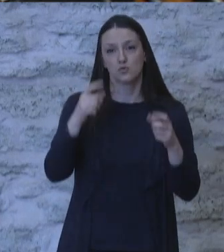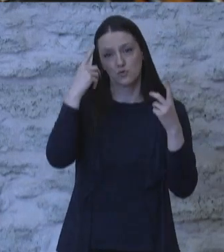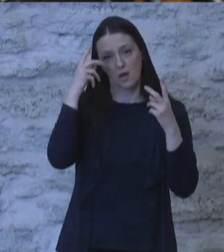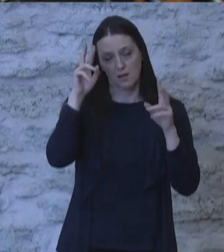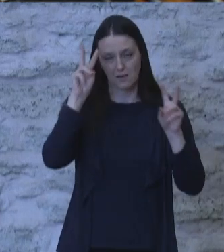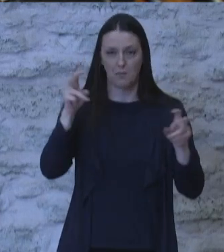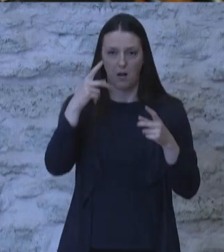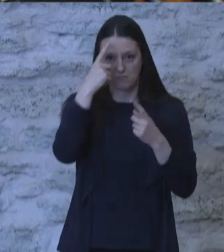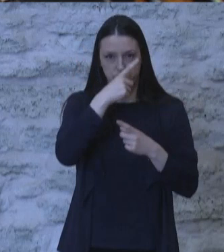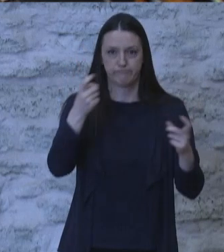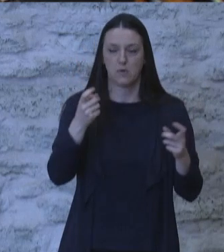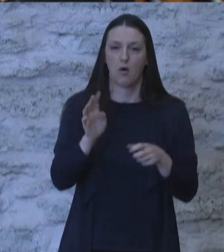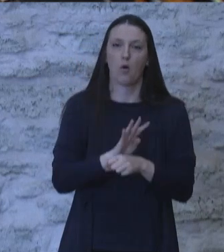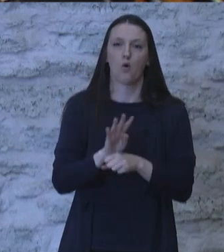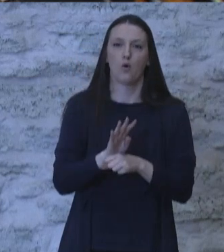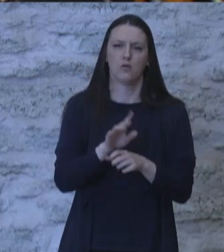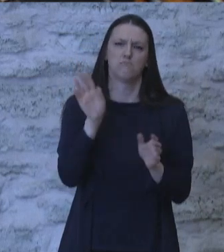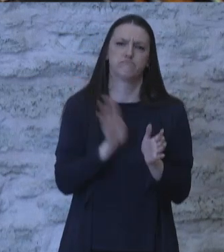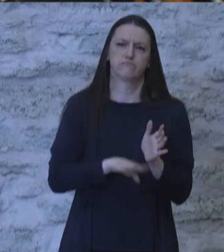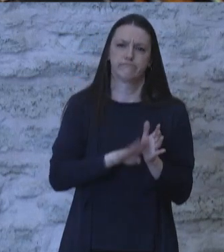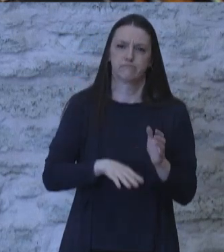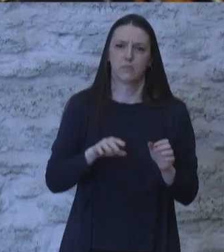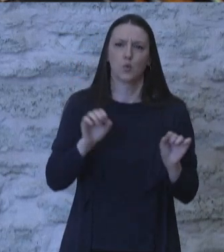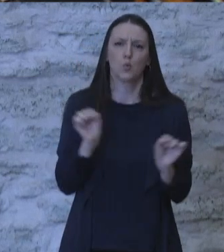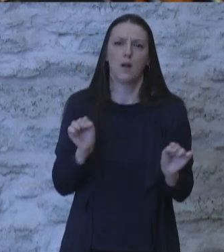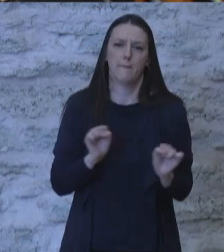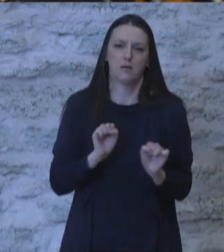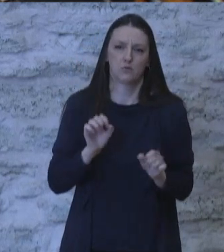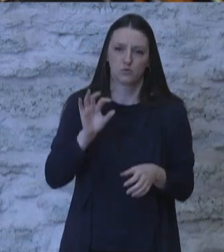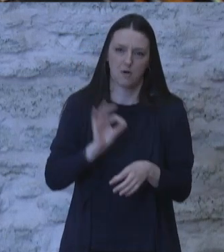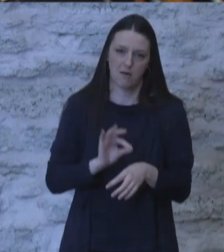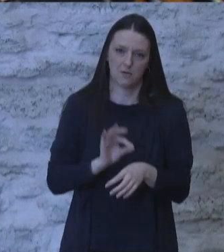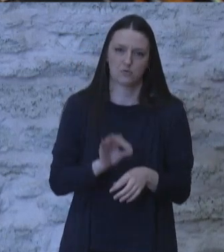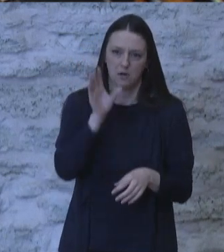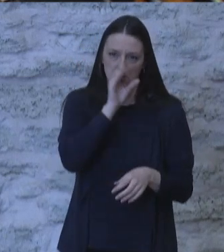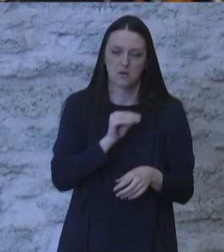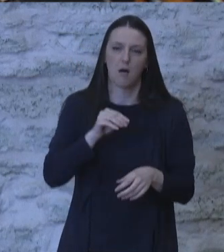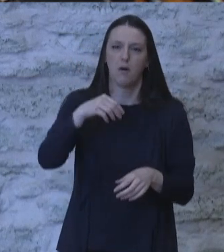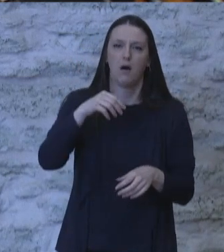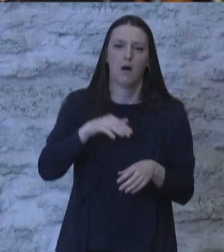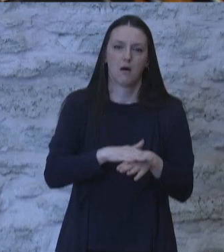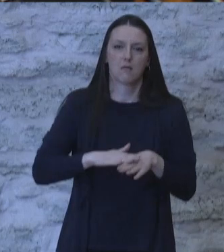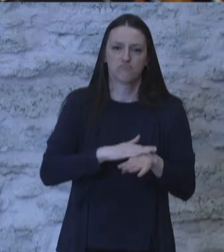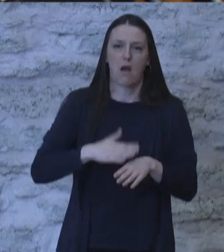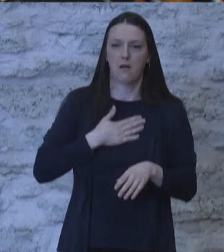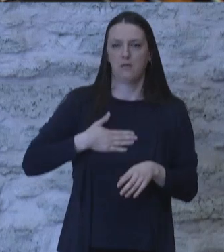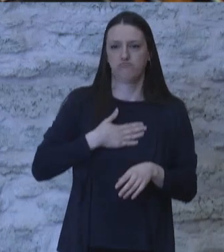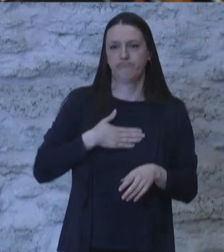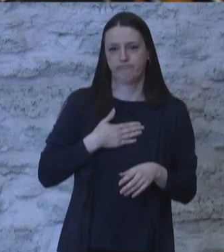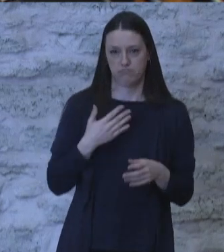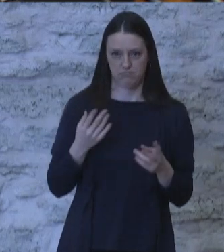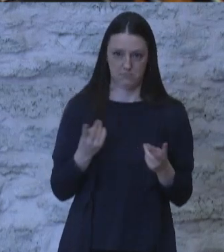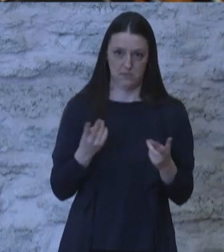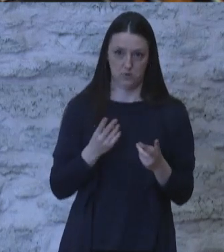korona on tavaline külmetus ja tema vastu aitab Haneras. Kas sellised